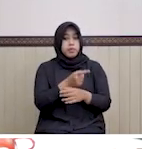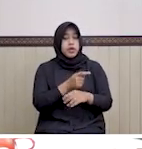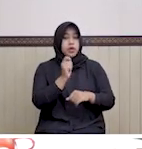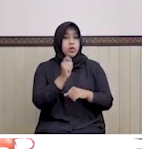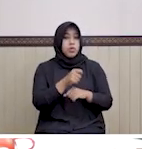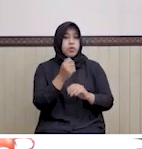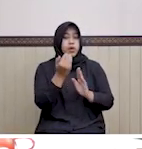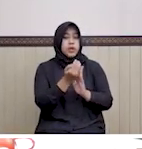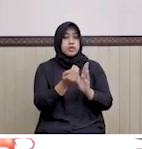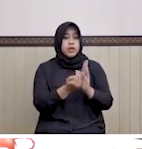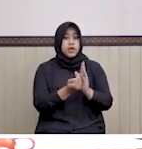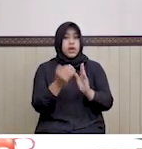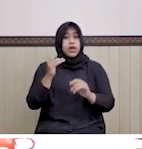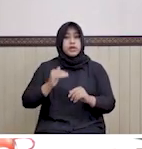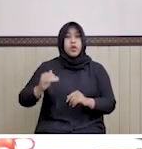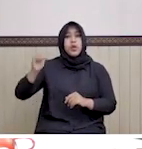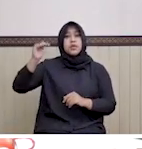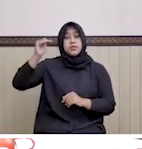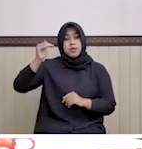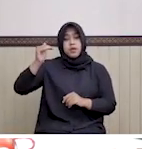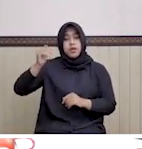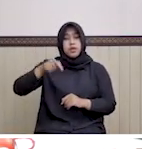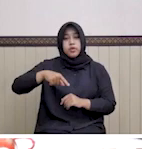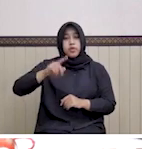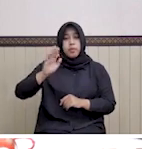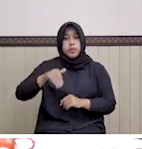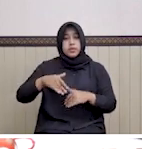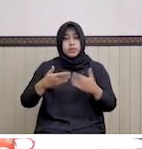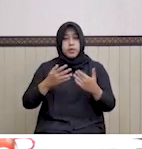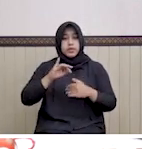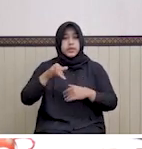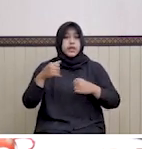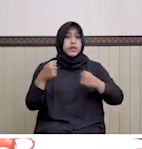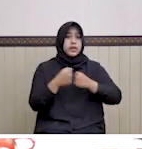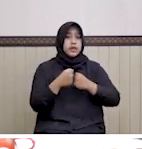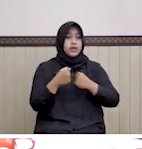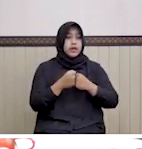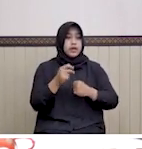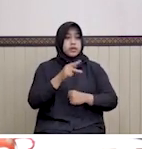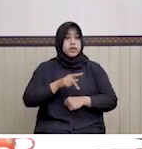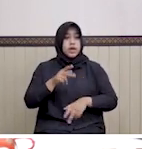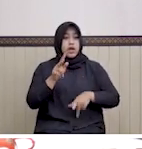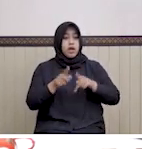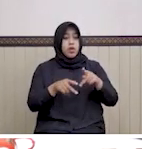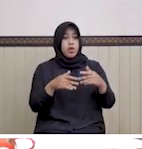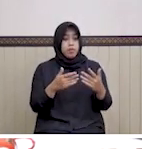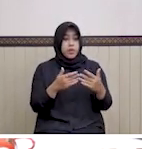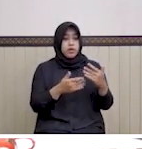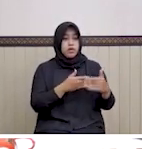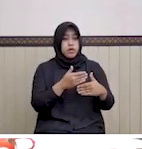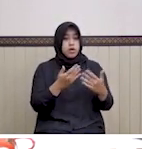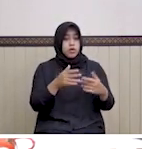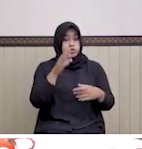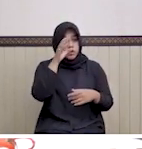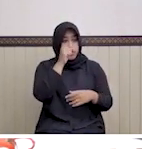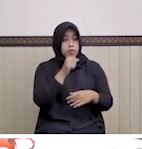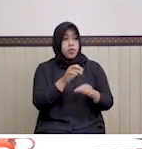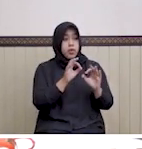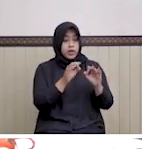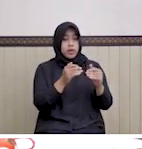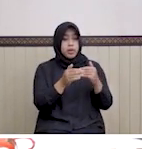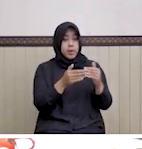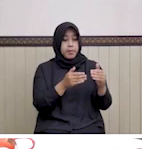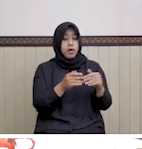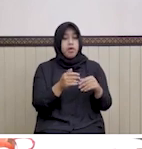hukum acara dewasa ya Nah itu yang masih kemudian menjadi tantangan kita gitu ya kalau yang kemudian sudah paham sih Oke